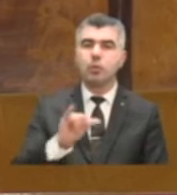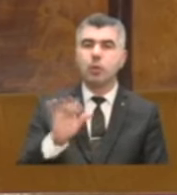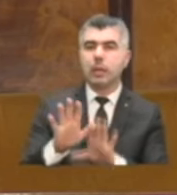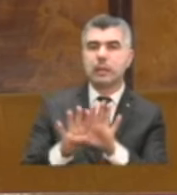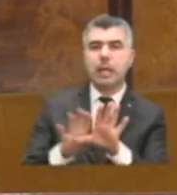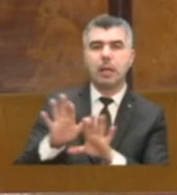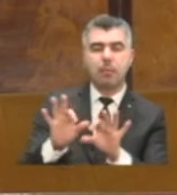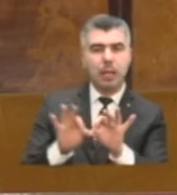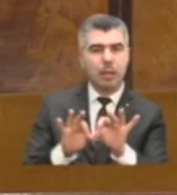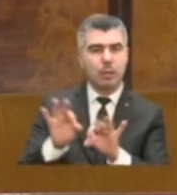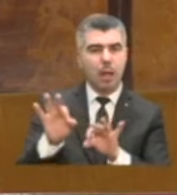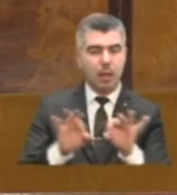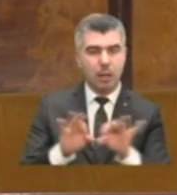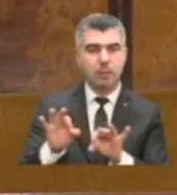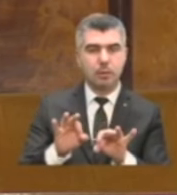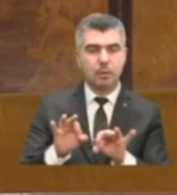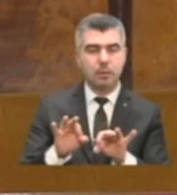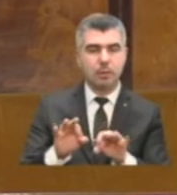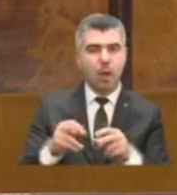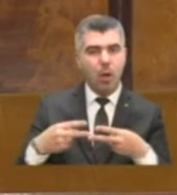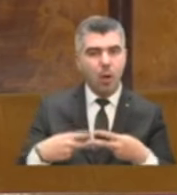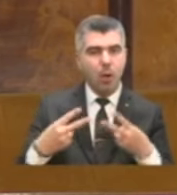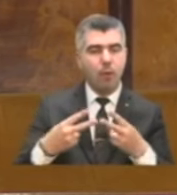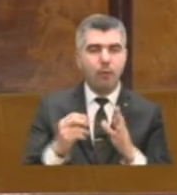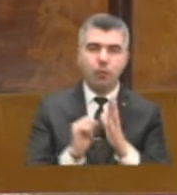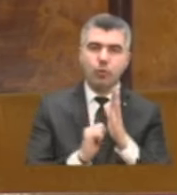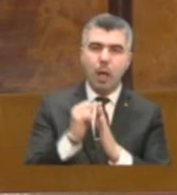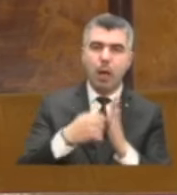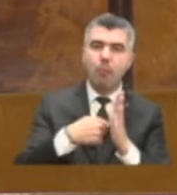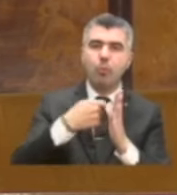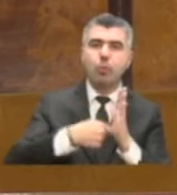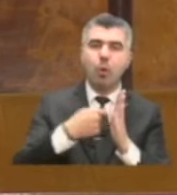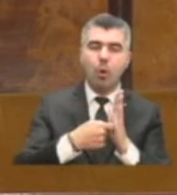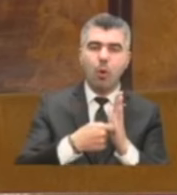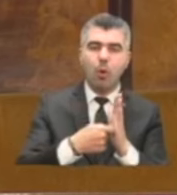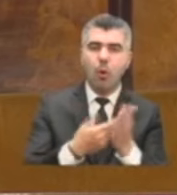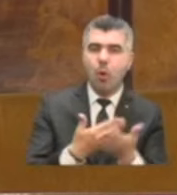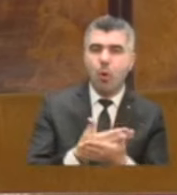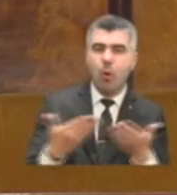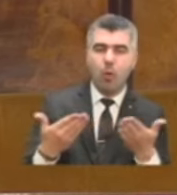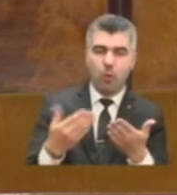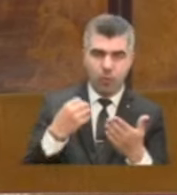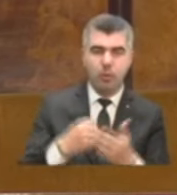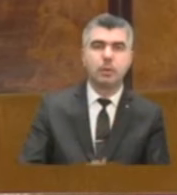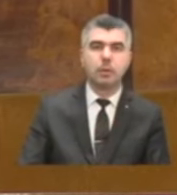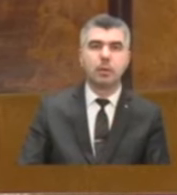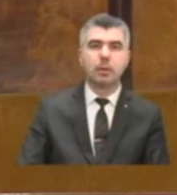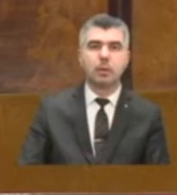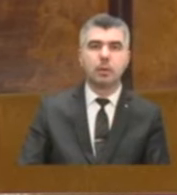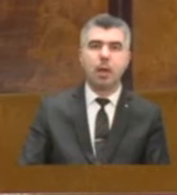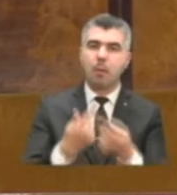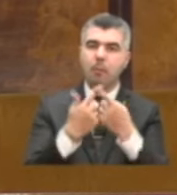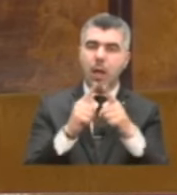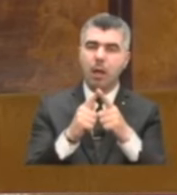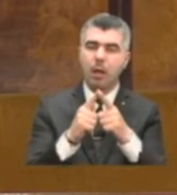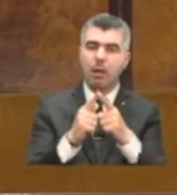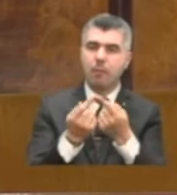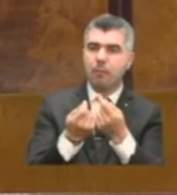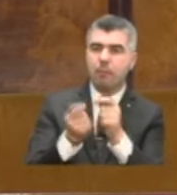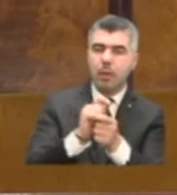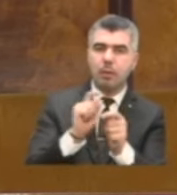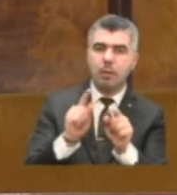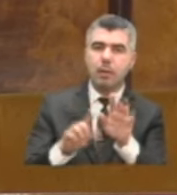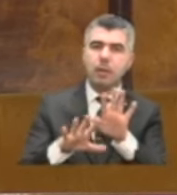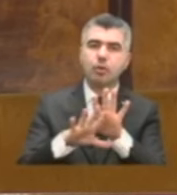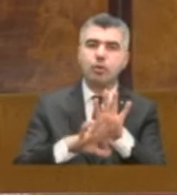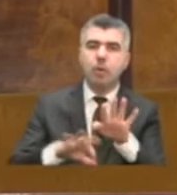التدابير والاجراءات المتخذه لانجاح مشاريع القطب الاجتماعي الراميه الى تنويع عرض الخدمات الاجتماعيه